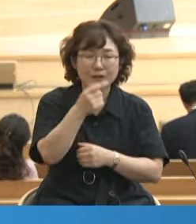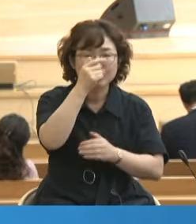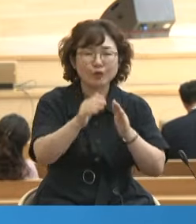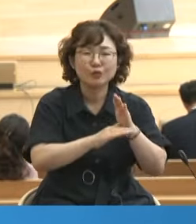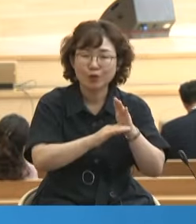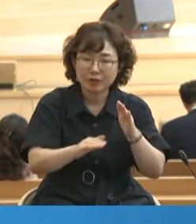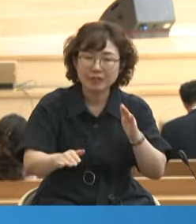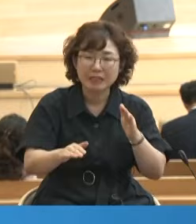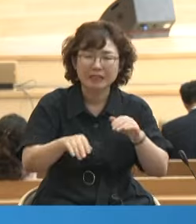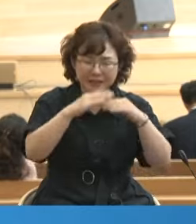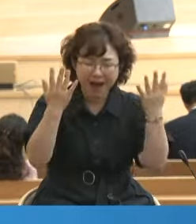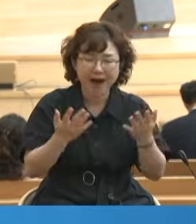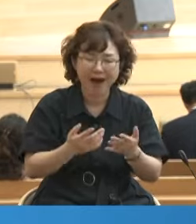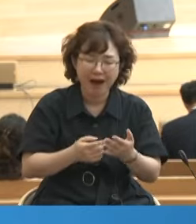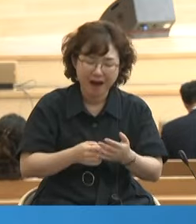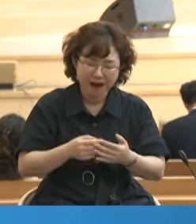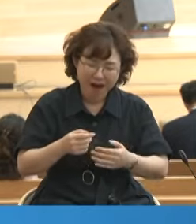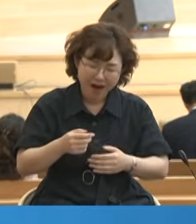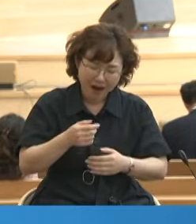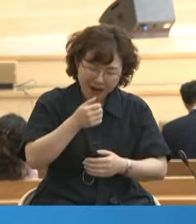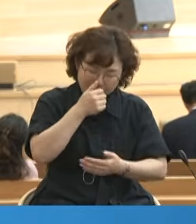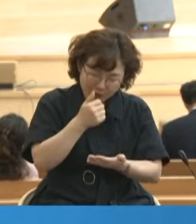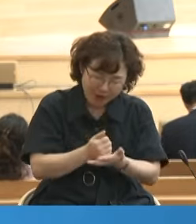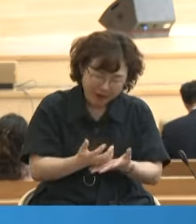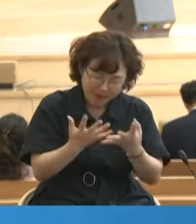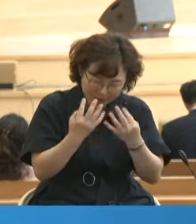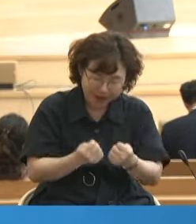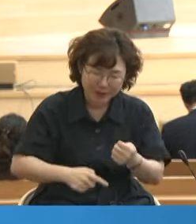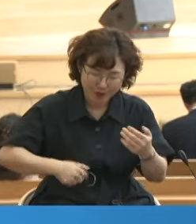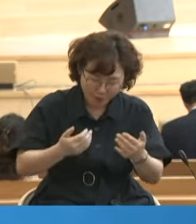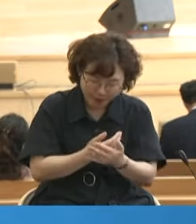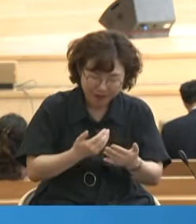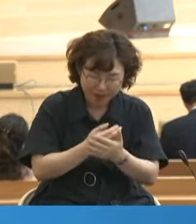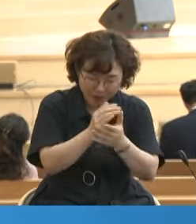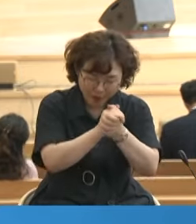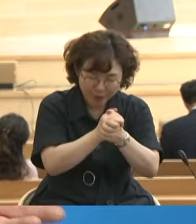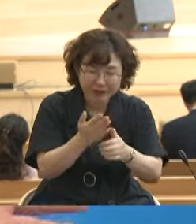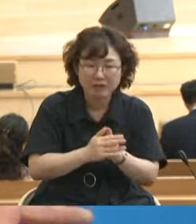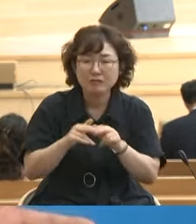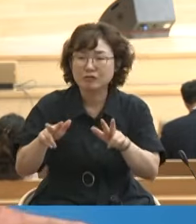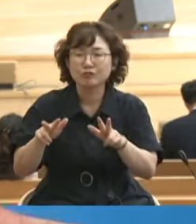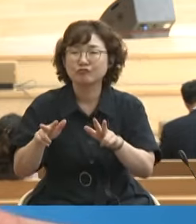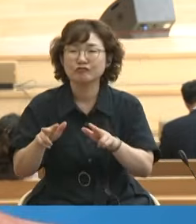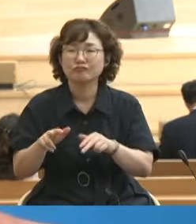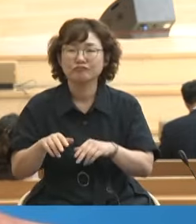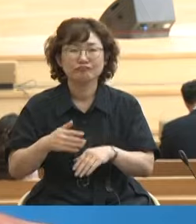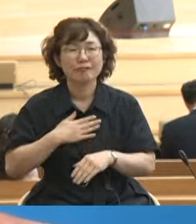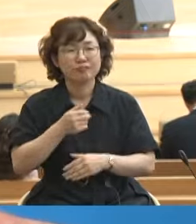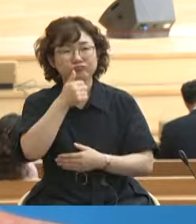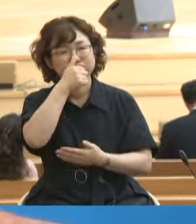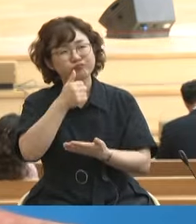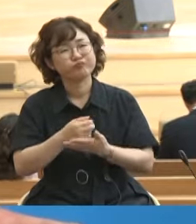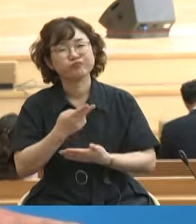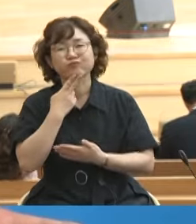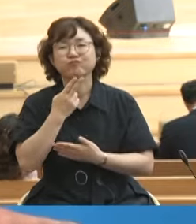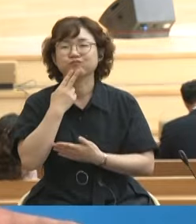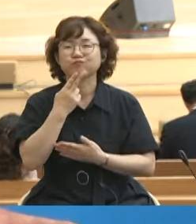다 주님 앞에 죽을 죄인이야. 근데 지금은 구원받은 의인이야.